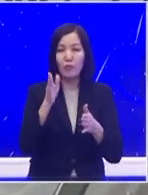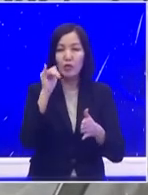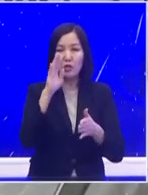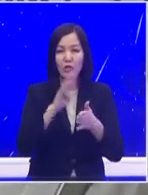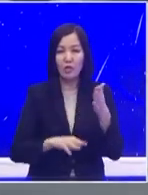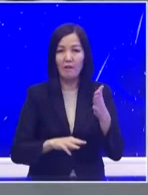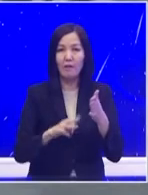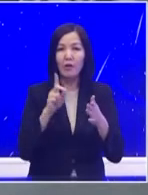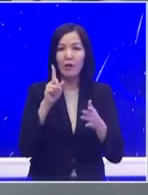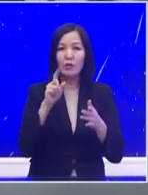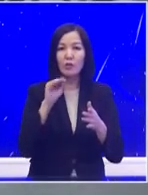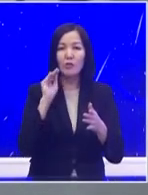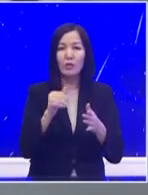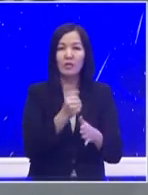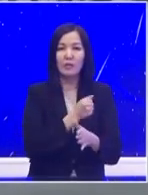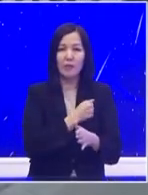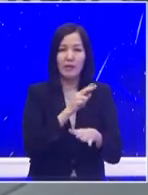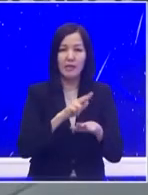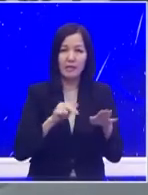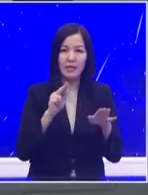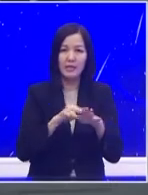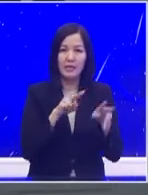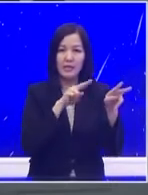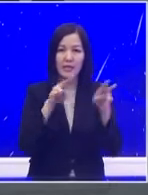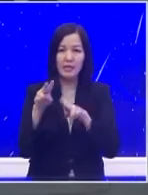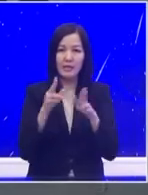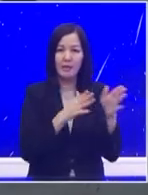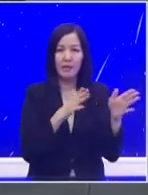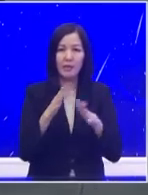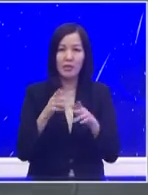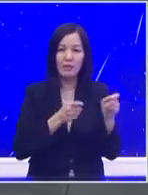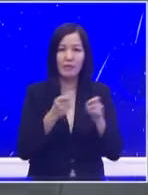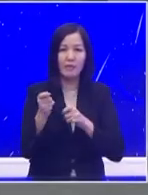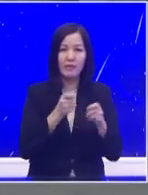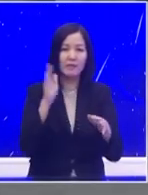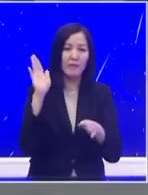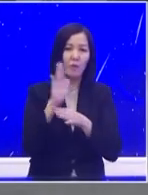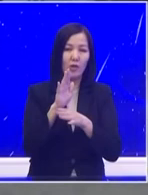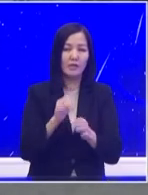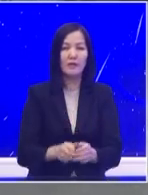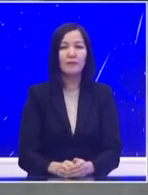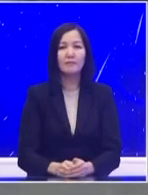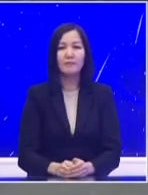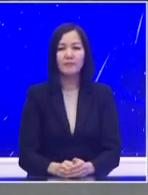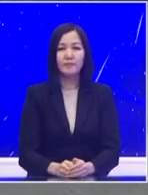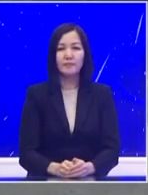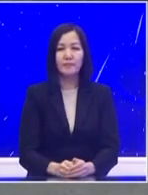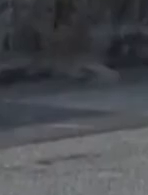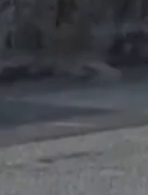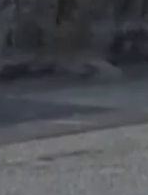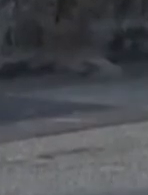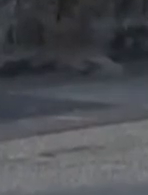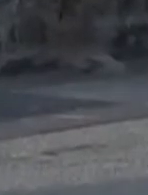тысяч полицейских и жандармов по всей стране следят за соблюдением положений правительственного указа.